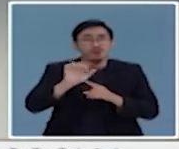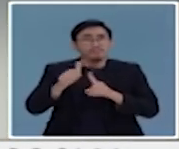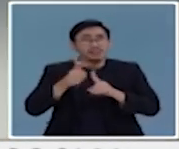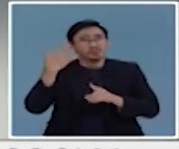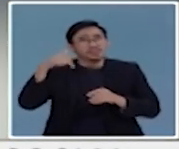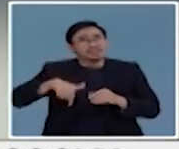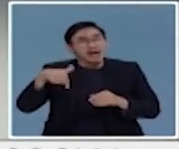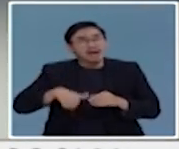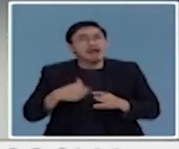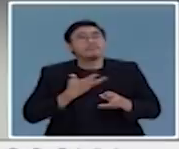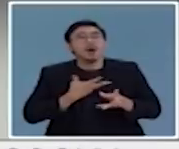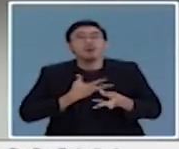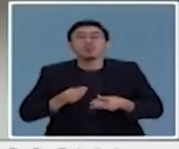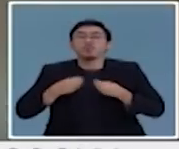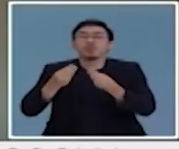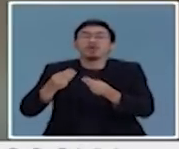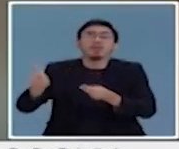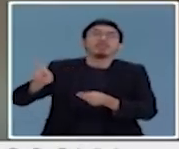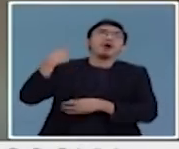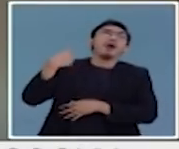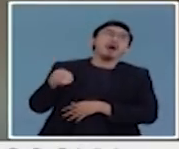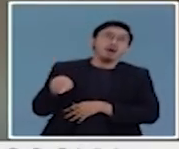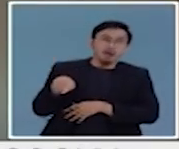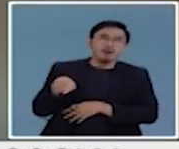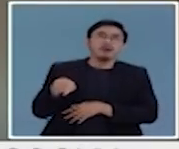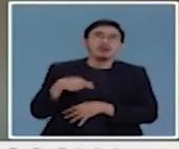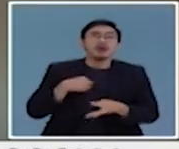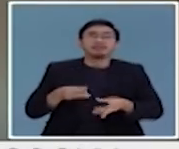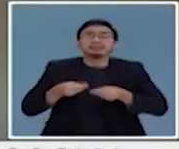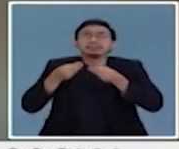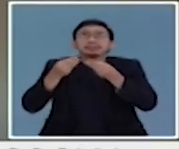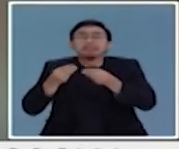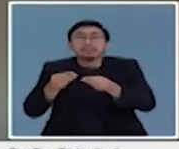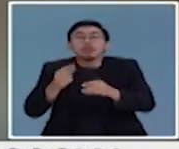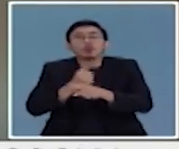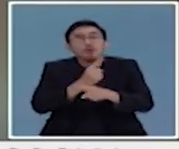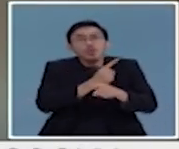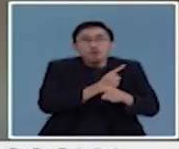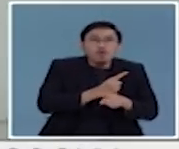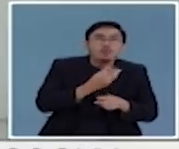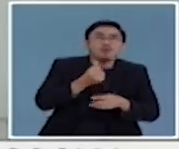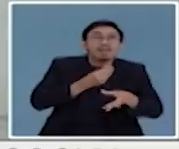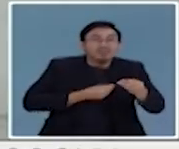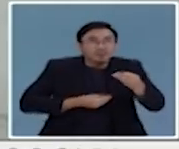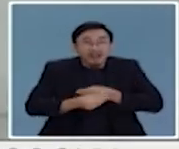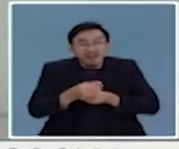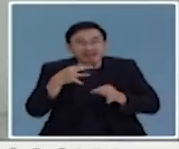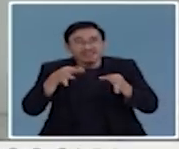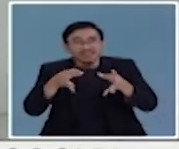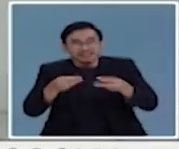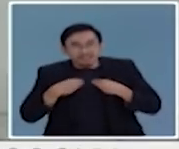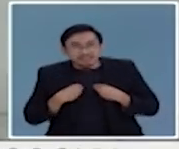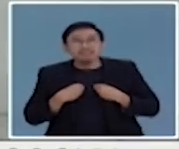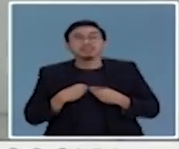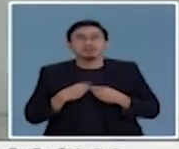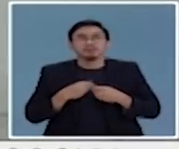pun akhirnya menukarkan uang recehnya menjadi uang kertas ke 5 minimarket agar uang bisa dibayarkan. Sontak video ini